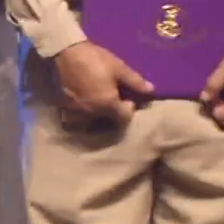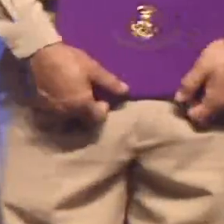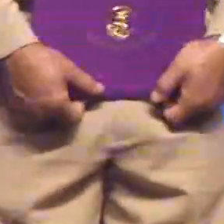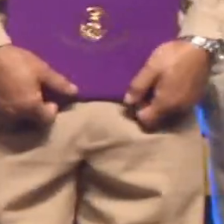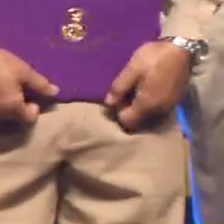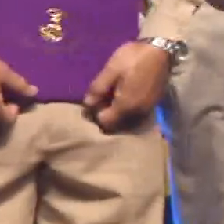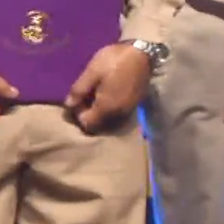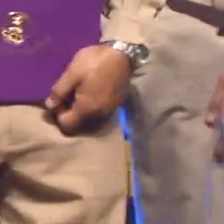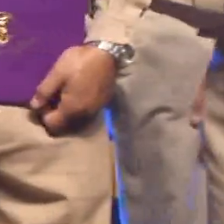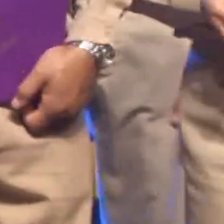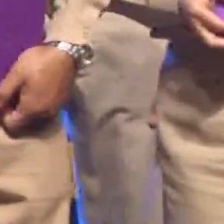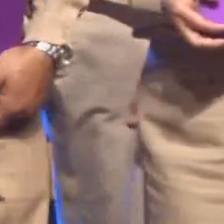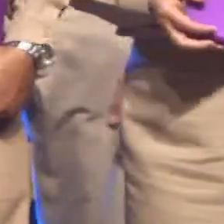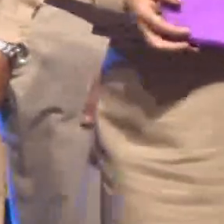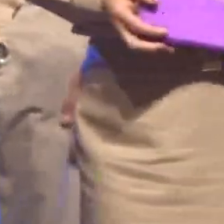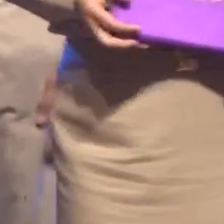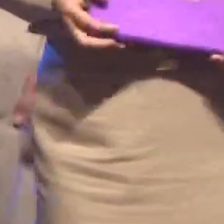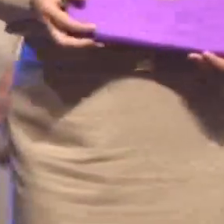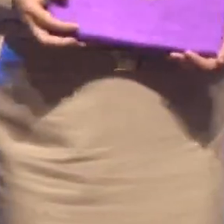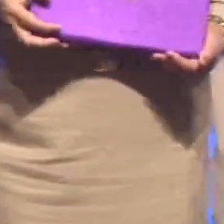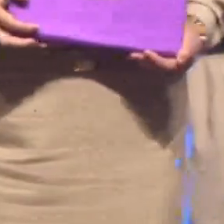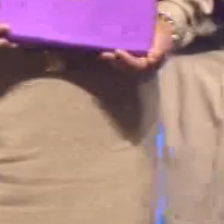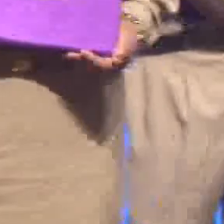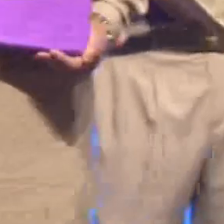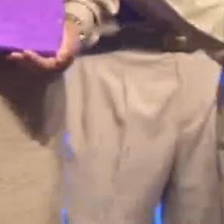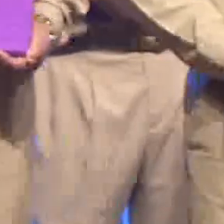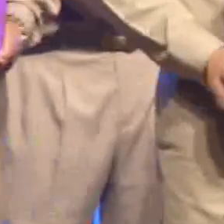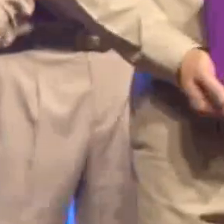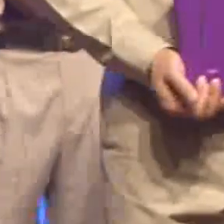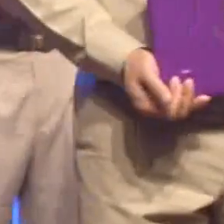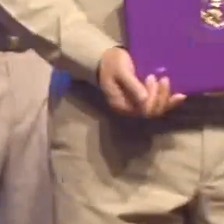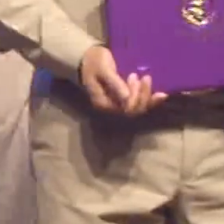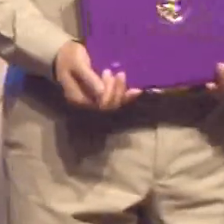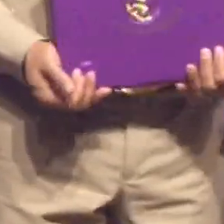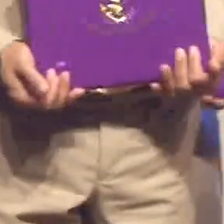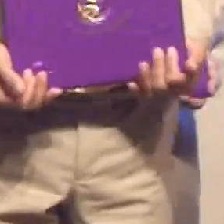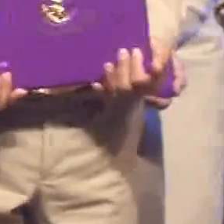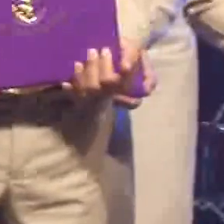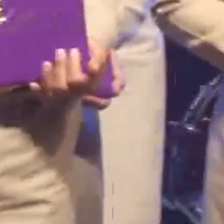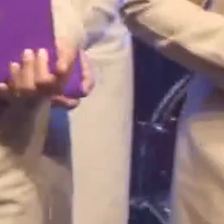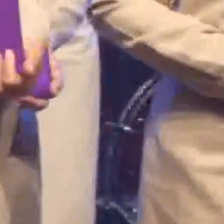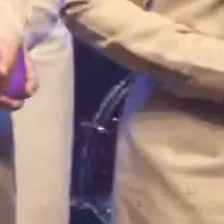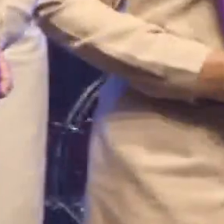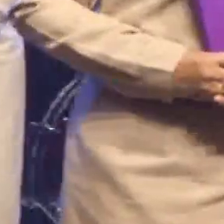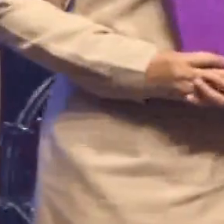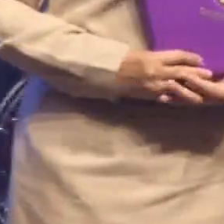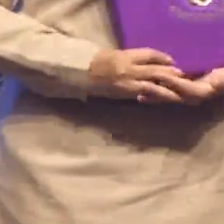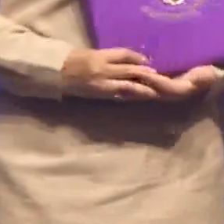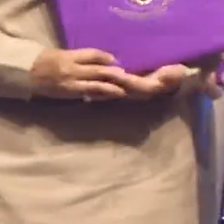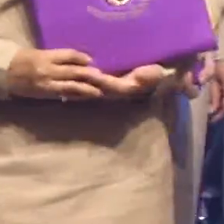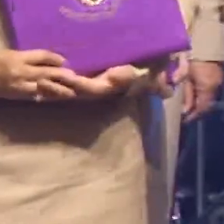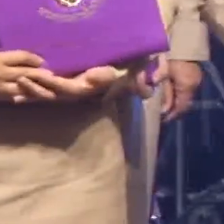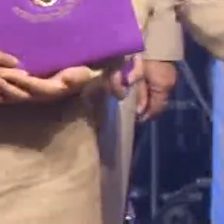ชาชนทุกคนเท่าเทียมกันมั่นคงความ